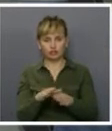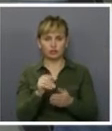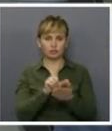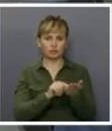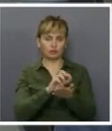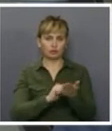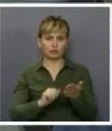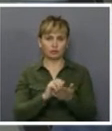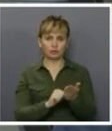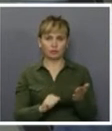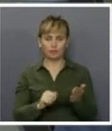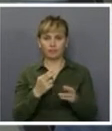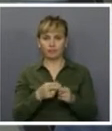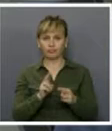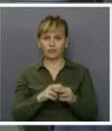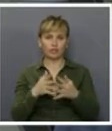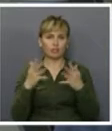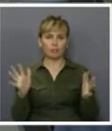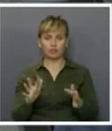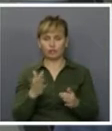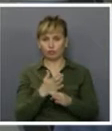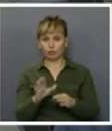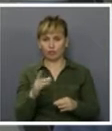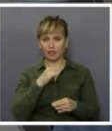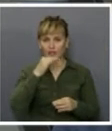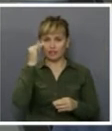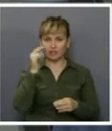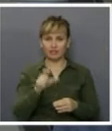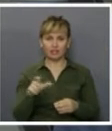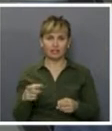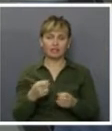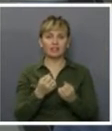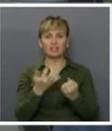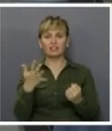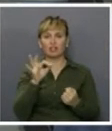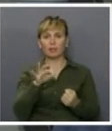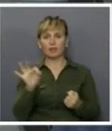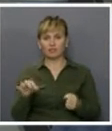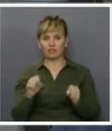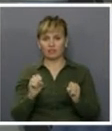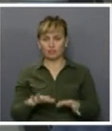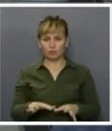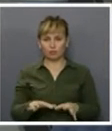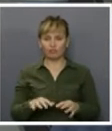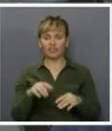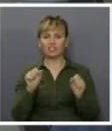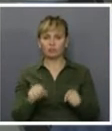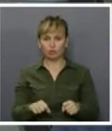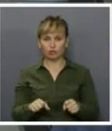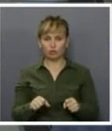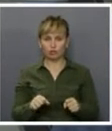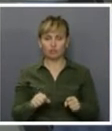пенсионные накопления. Это небольшая доля казахстанцев, то есть это несколько процентов возможно. То есть